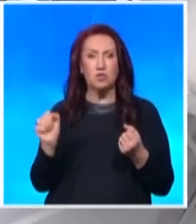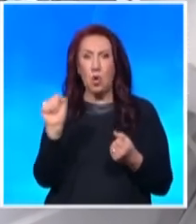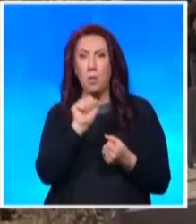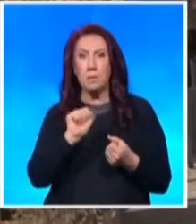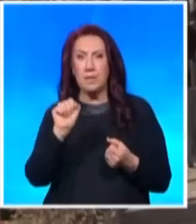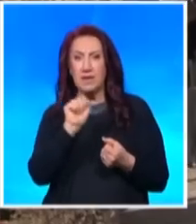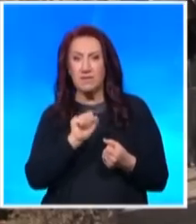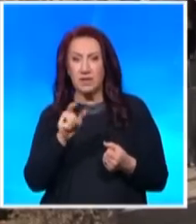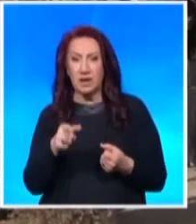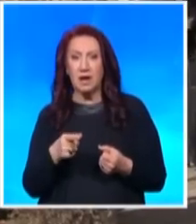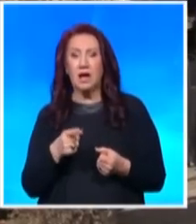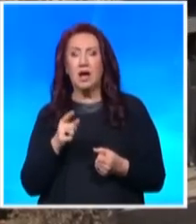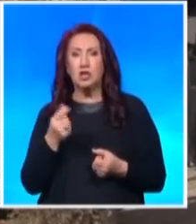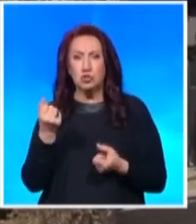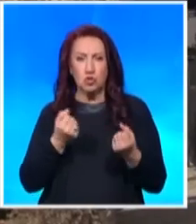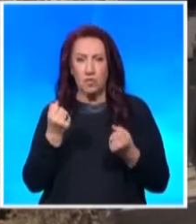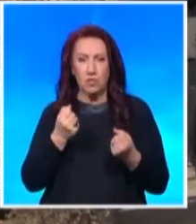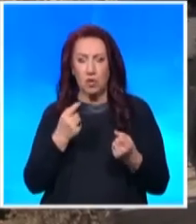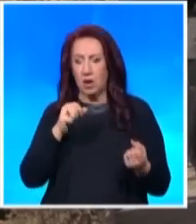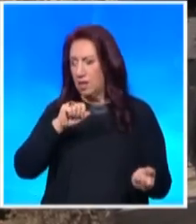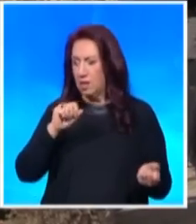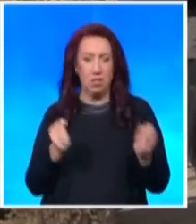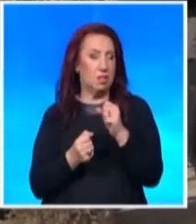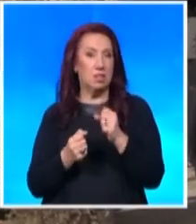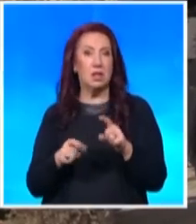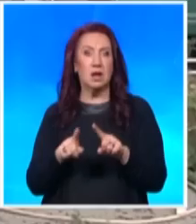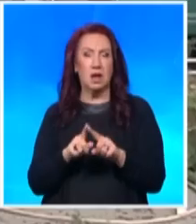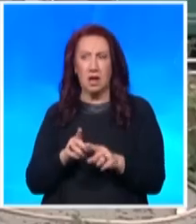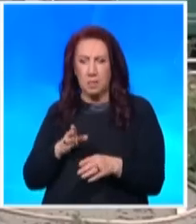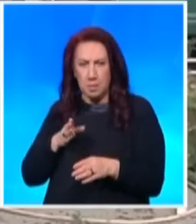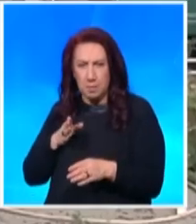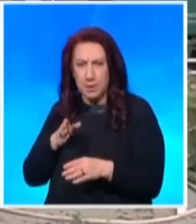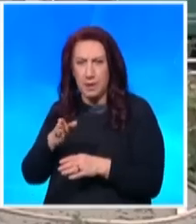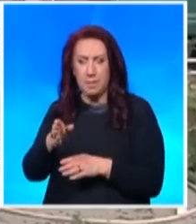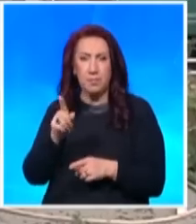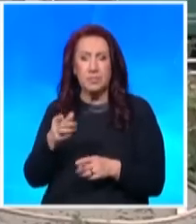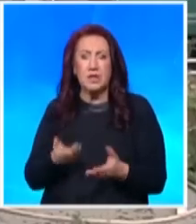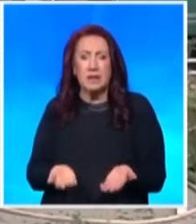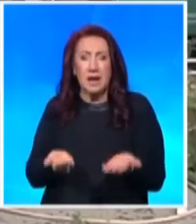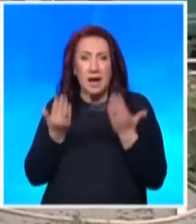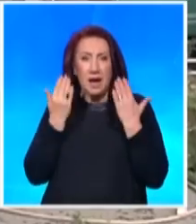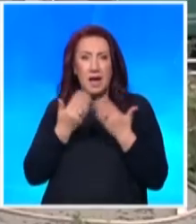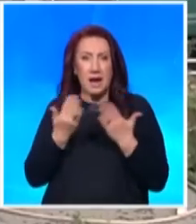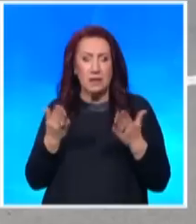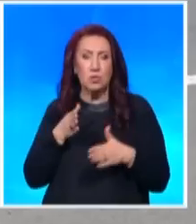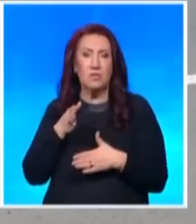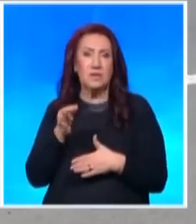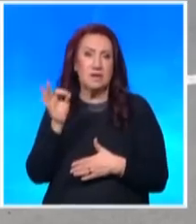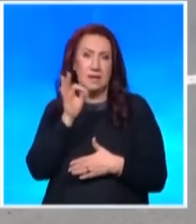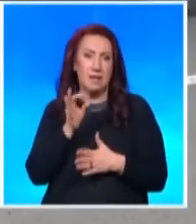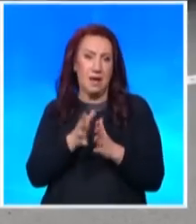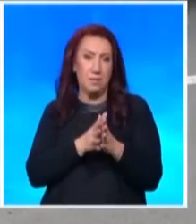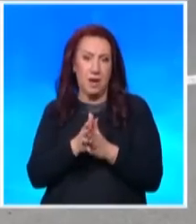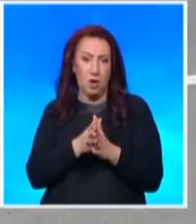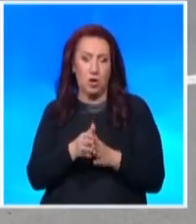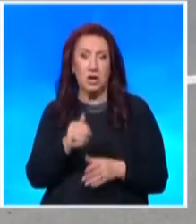шофьорът загубил управление и навлязал с голяма скорост в заведението. Заради ранния час вътре нямало посетители.